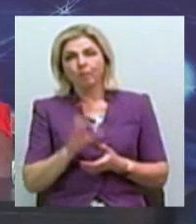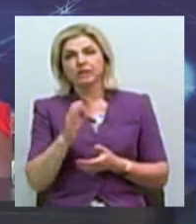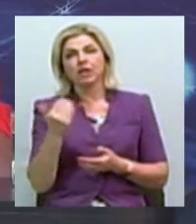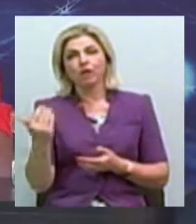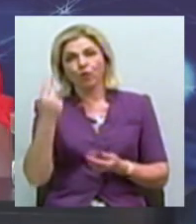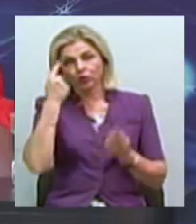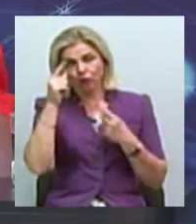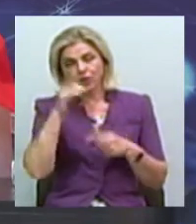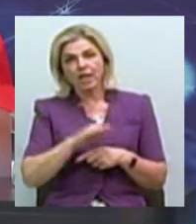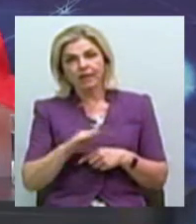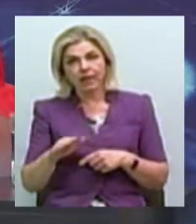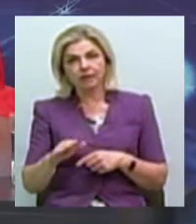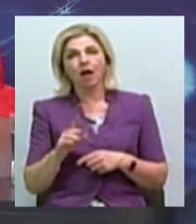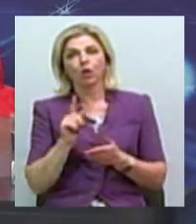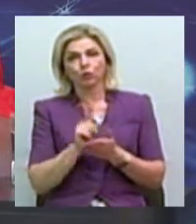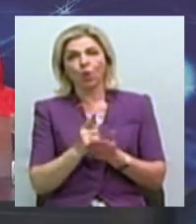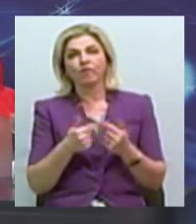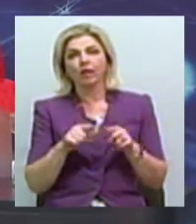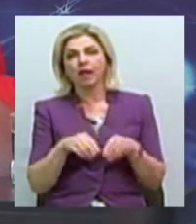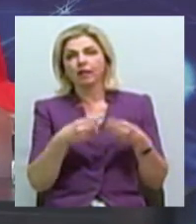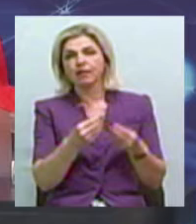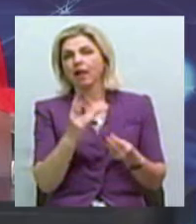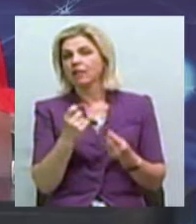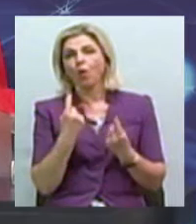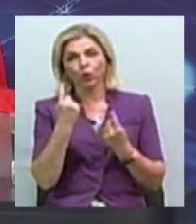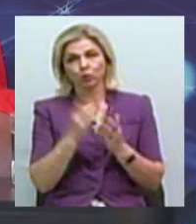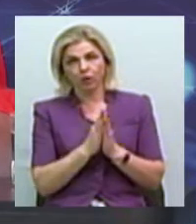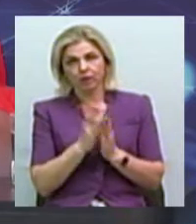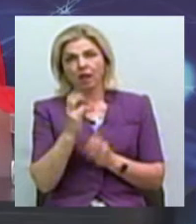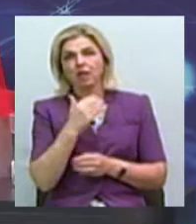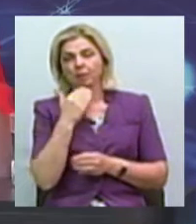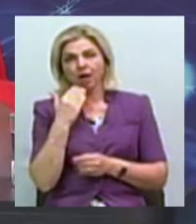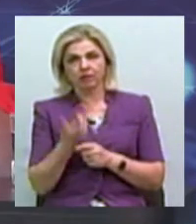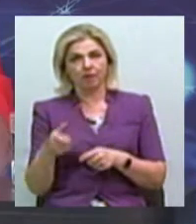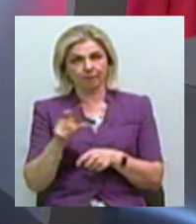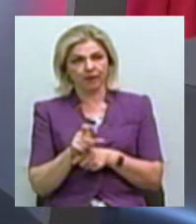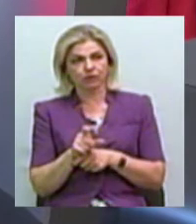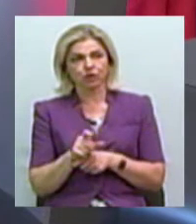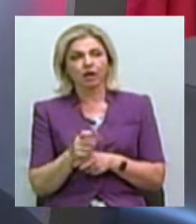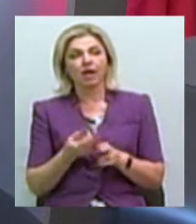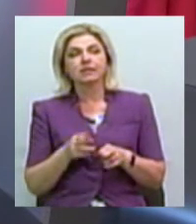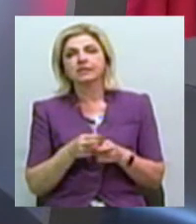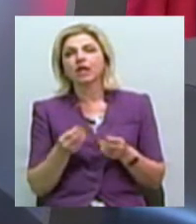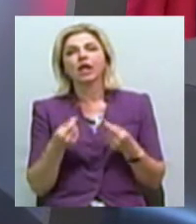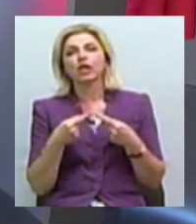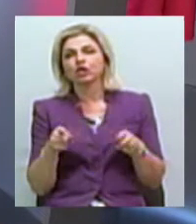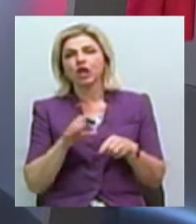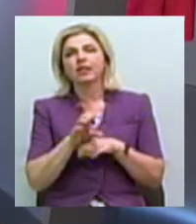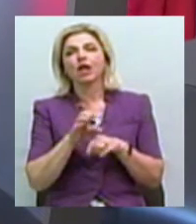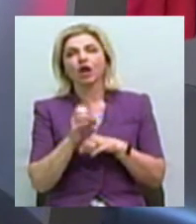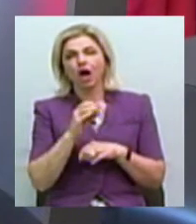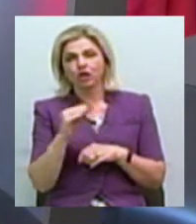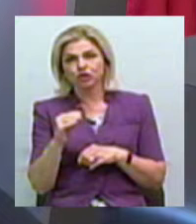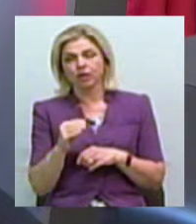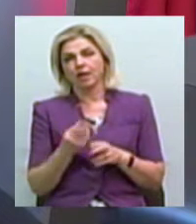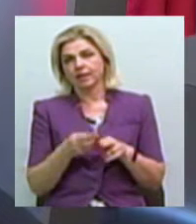підліткам, то ми маємо в клас дати ж не одну книжку, а набагато більше. Ну, тобто, це інші тиражі, це інший